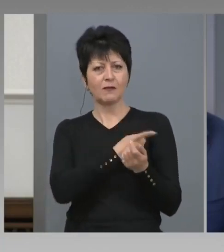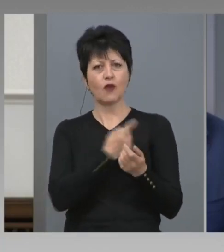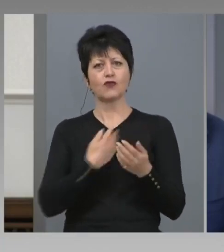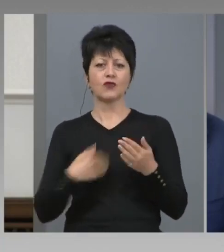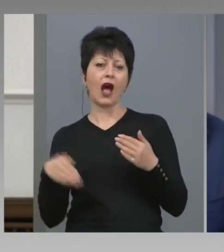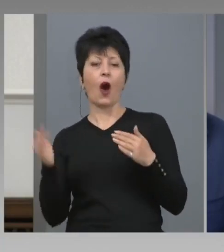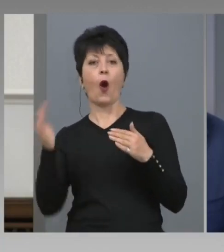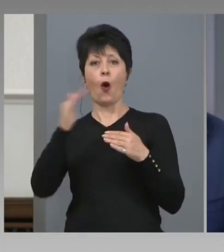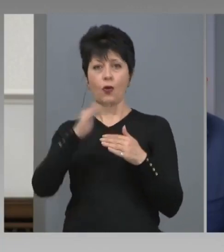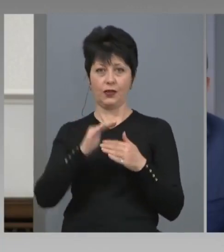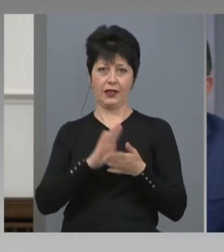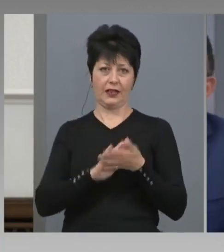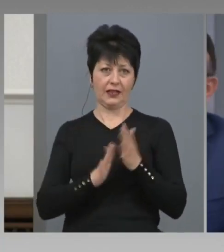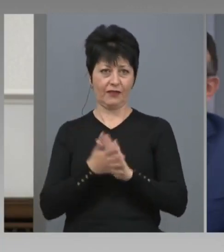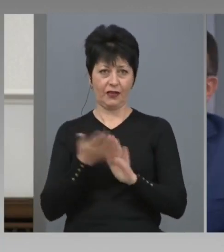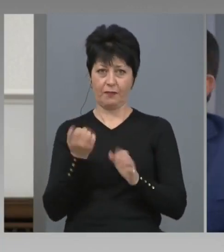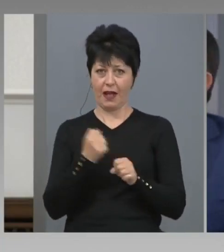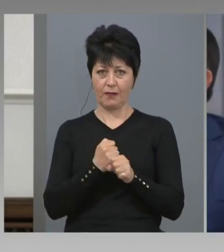още.